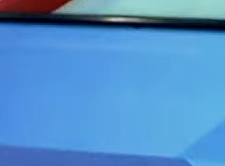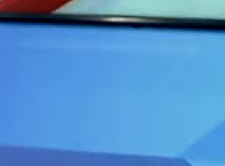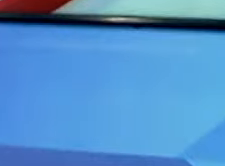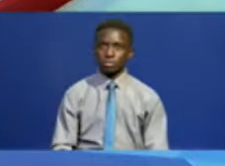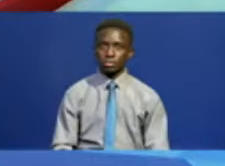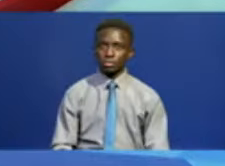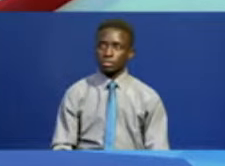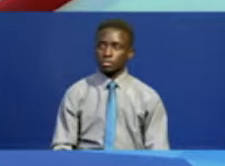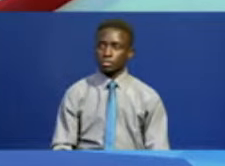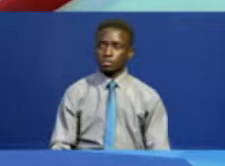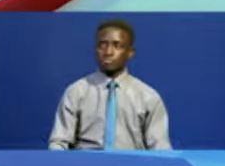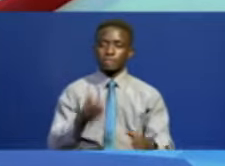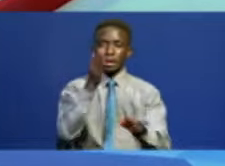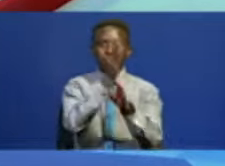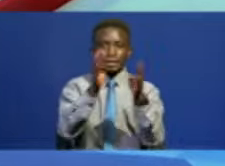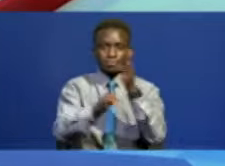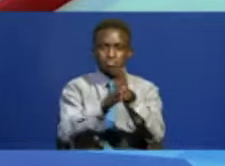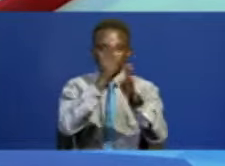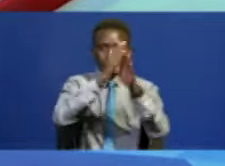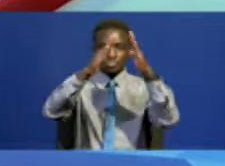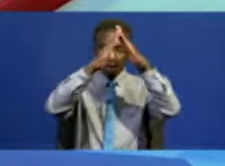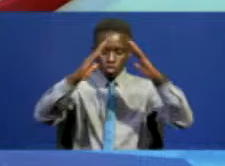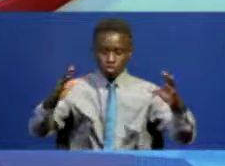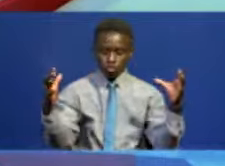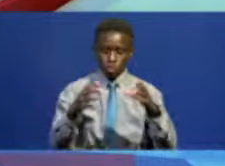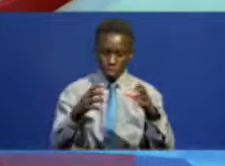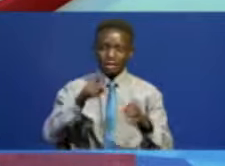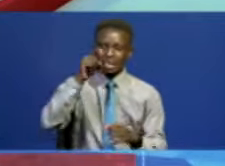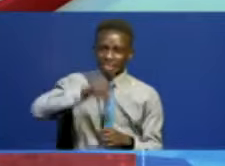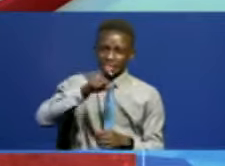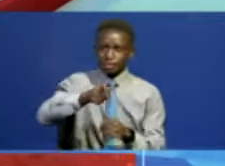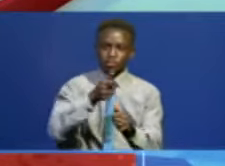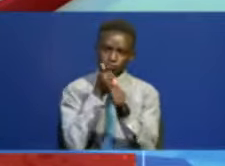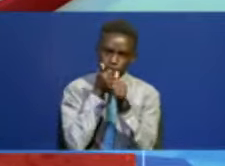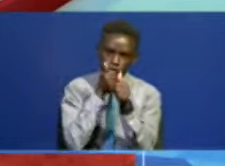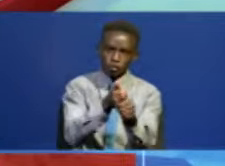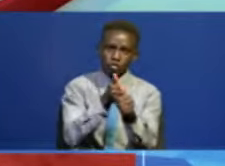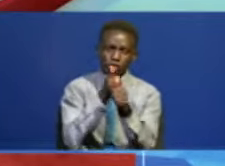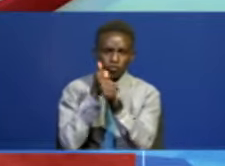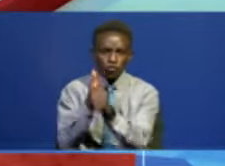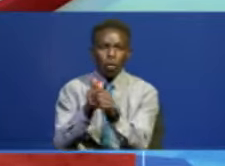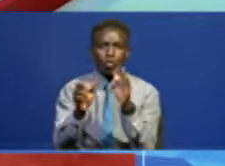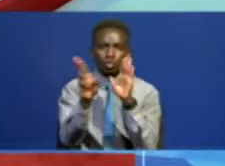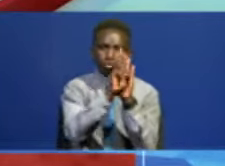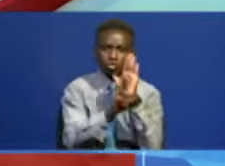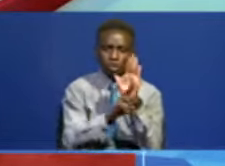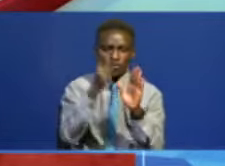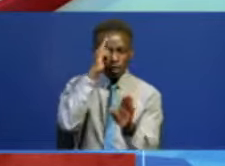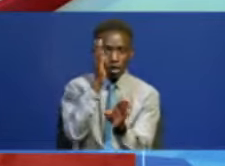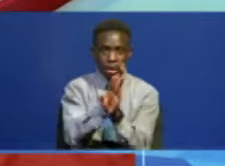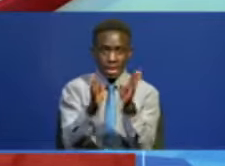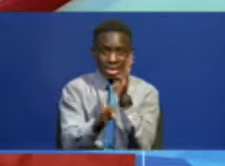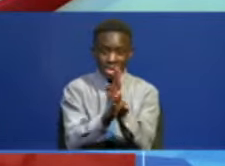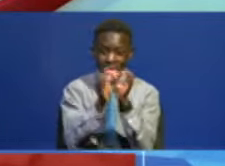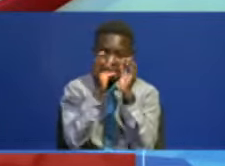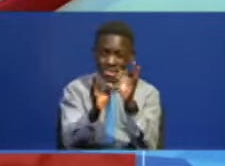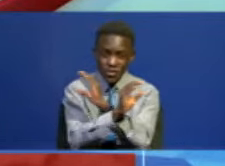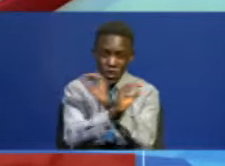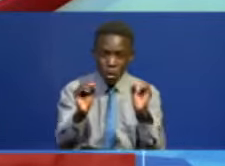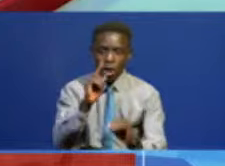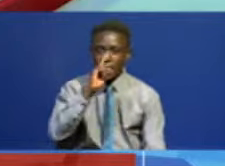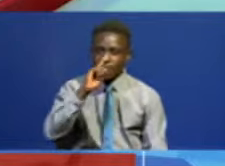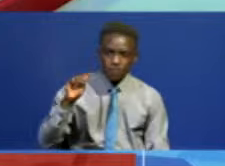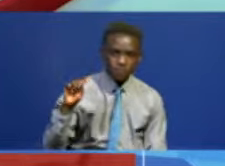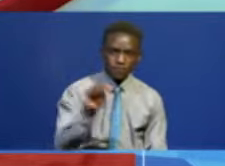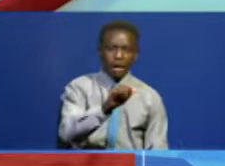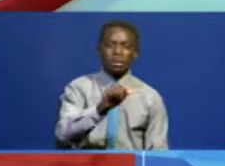Sasa wajenzi wa nyumba wanatakiwa kuhakikisha wamefuata kanuni za ujenzi ili kupunguza kutozwa faini na kuchukuliwa hatua za